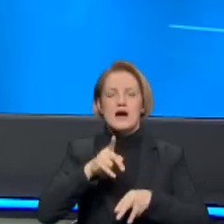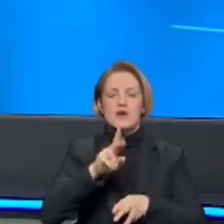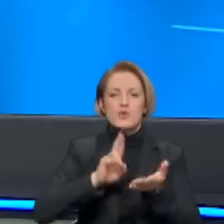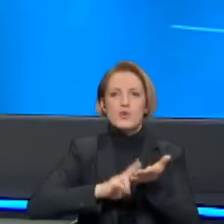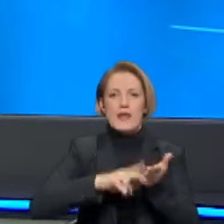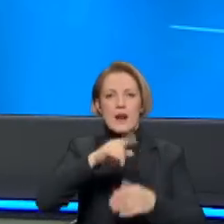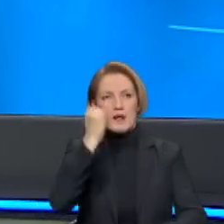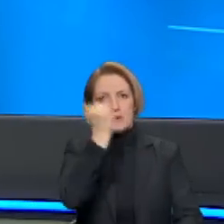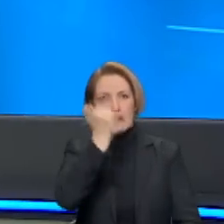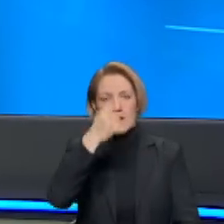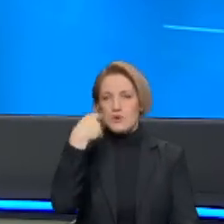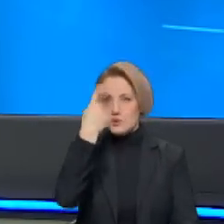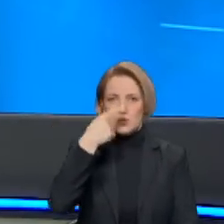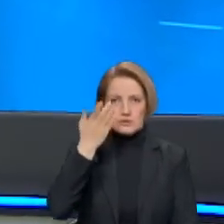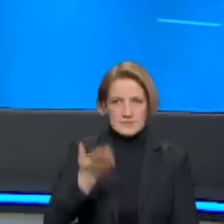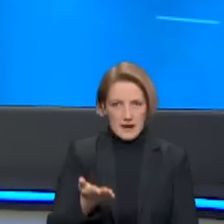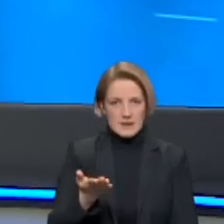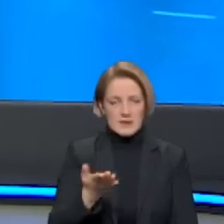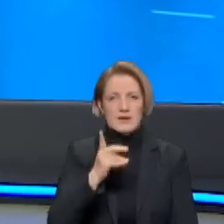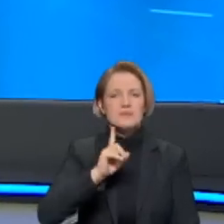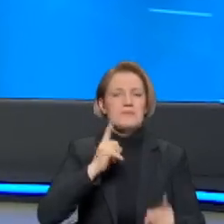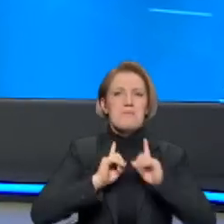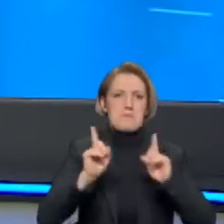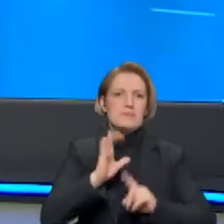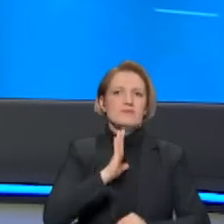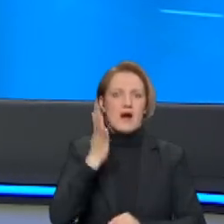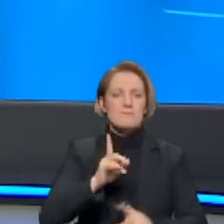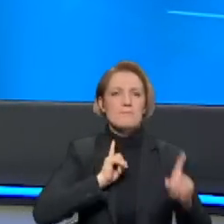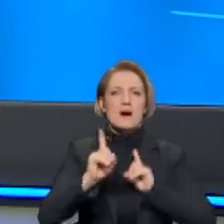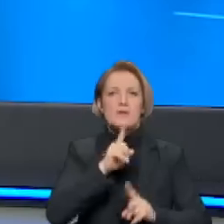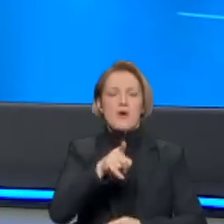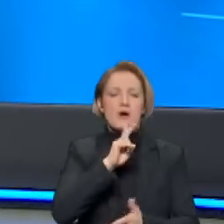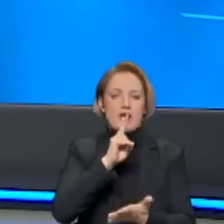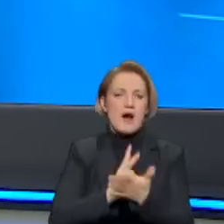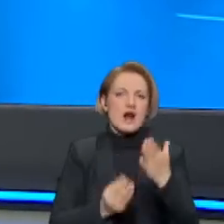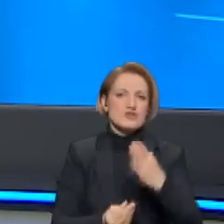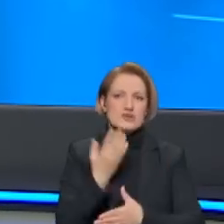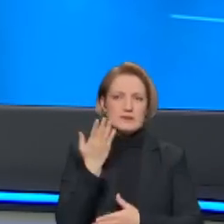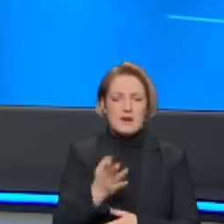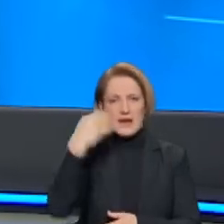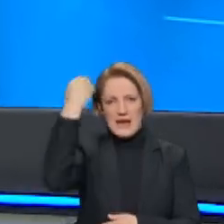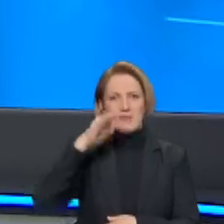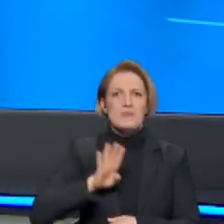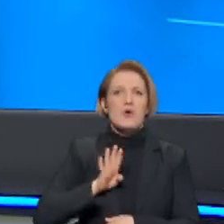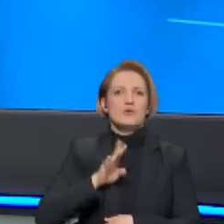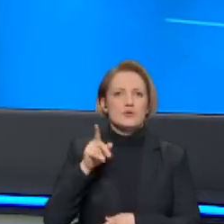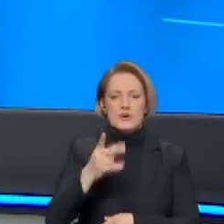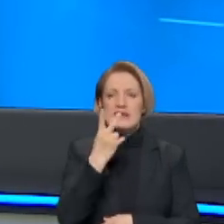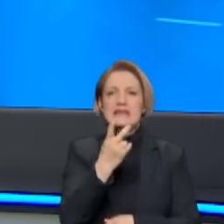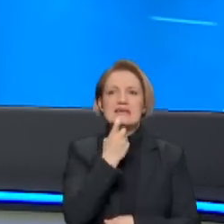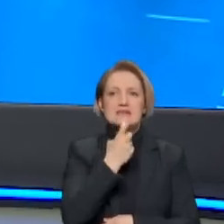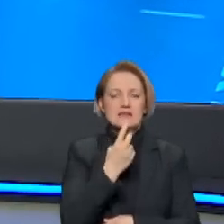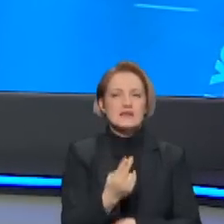yönelik hakaret ettiği iddiası ile yargılanıyordu ve mahkemeden o karar da çıktı. Ekrem İmamoğlu'na 2